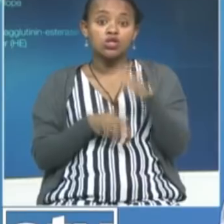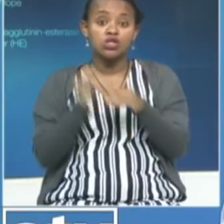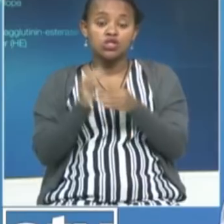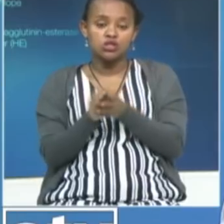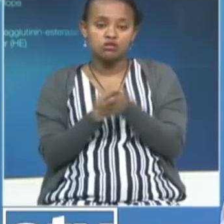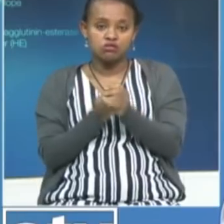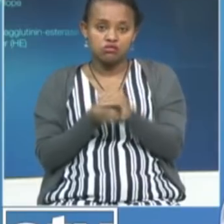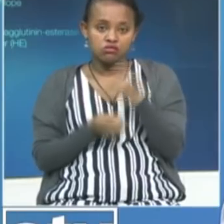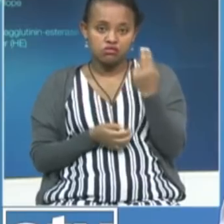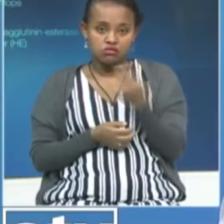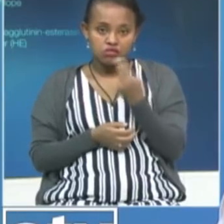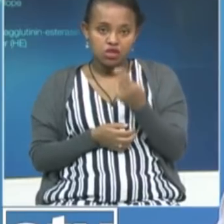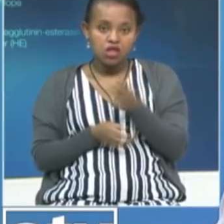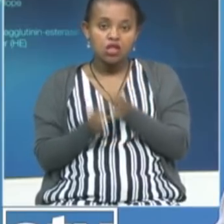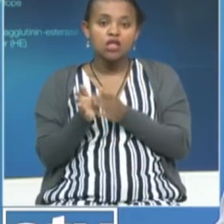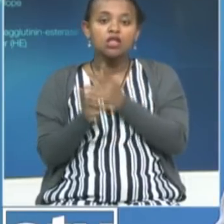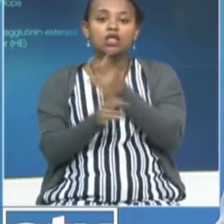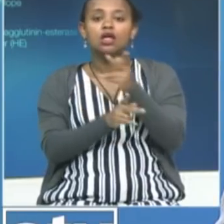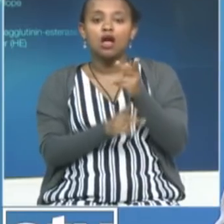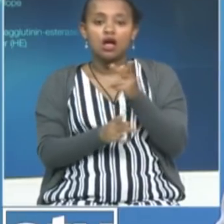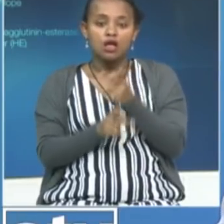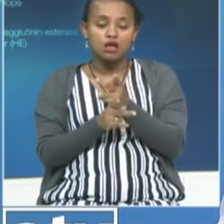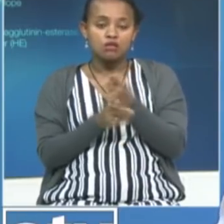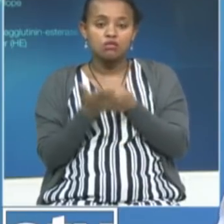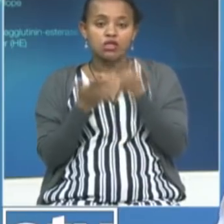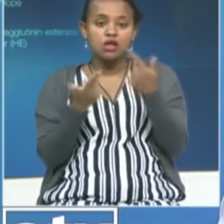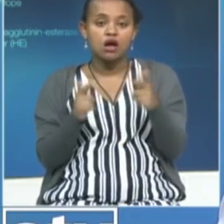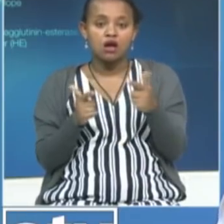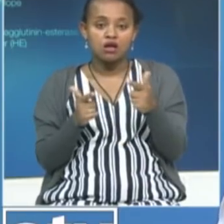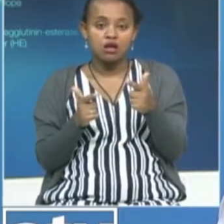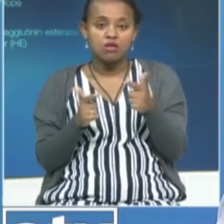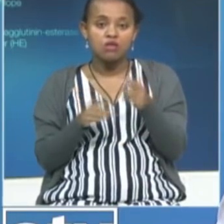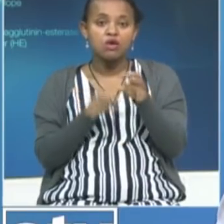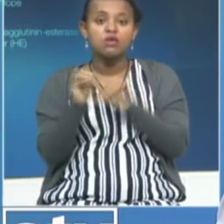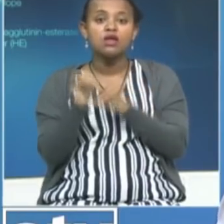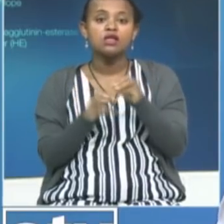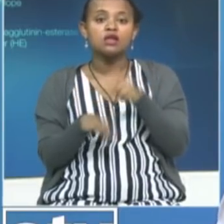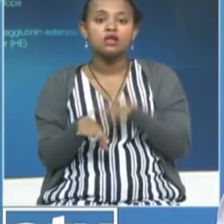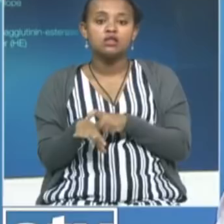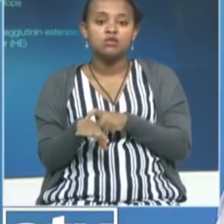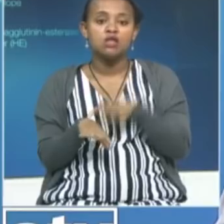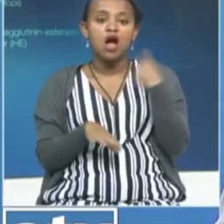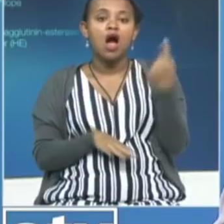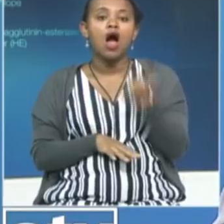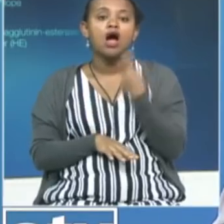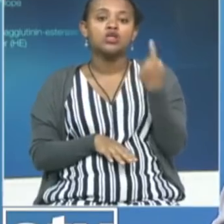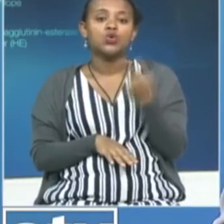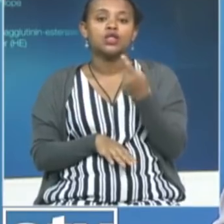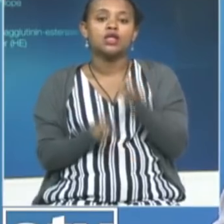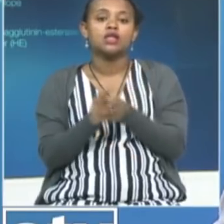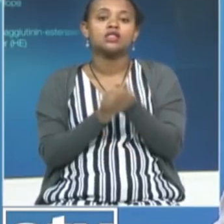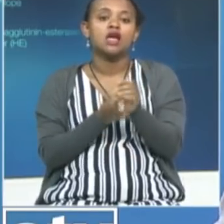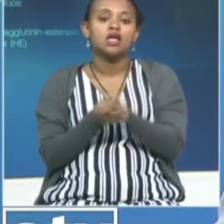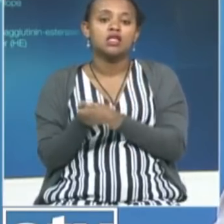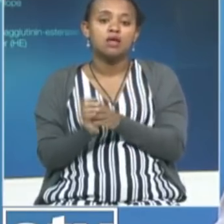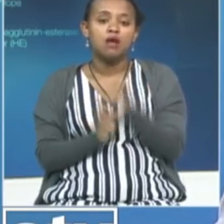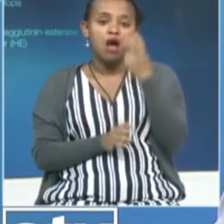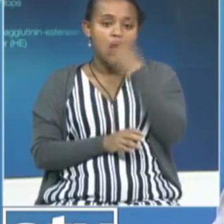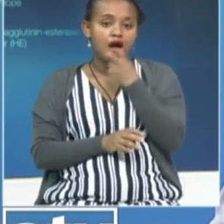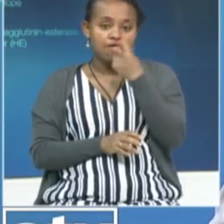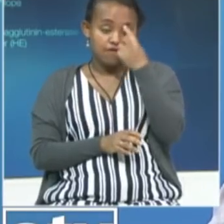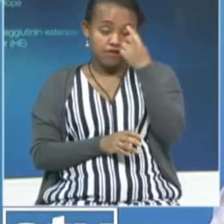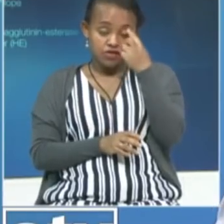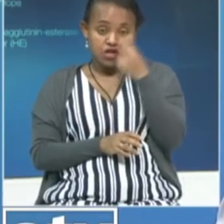አዘውትሮ መታጠብ ጥንቃቄዎች በዛ አጋጣሚ እንግዲህ በምንንቀሳቀስበት ጊዜ አዘውትረን ሳንታጠብ ወደ አፍና አፍንጫ